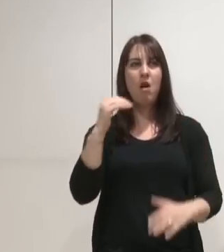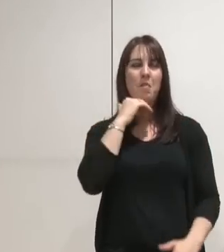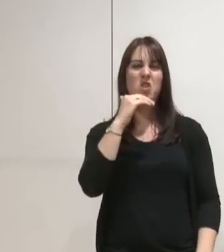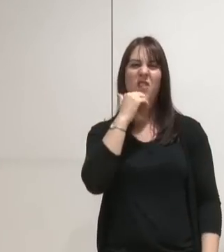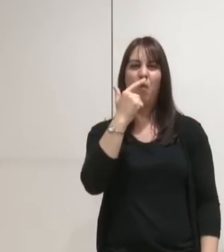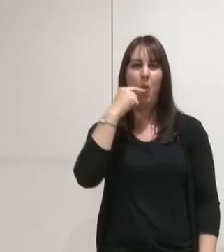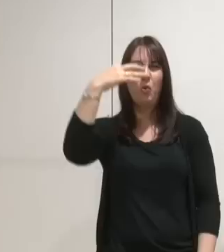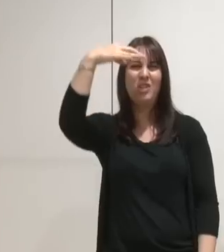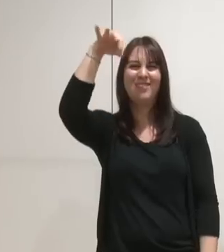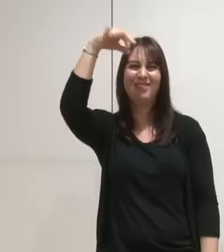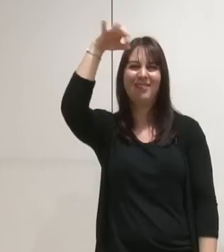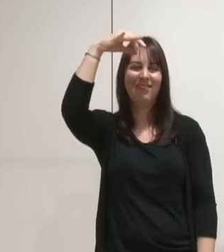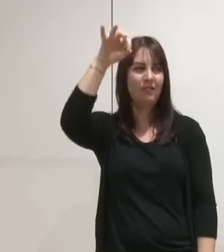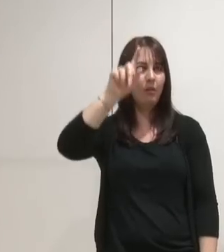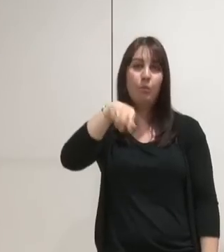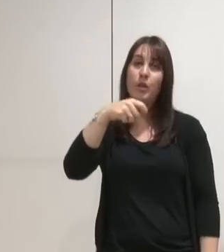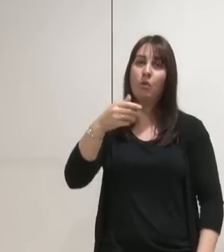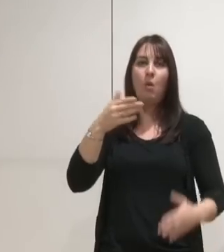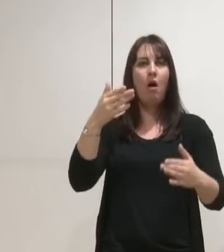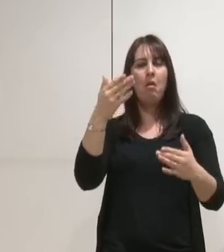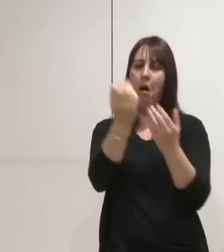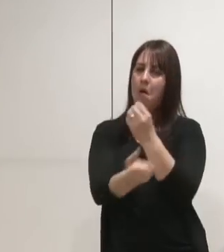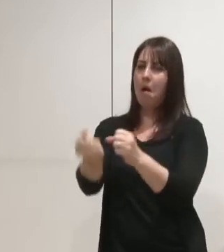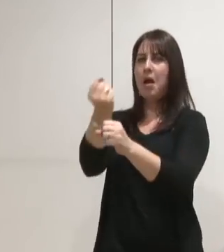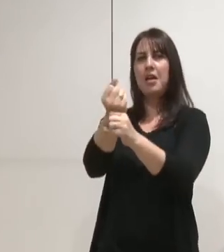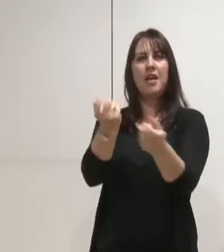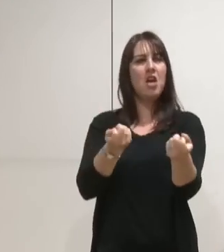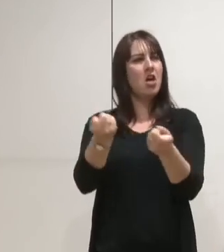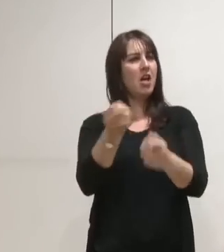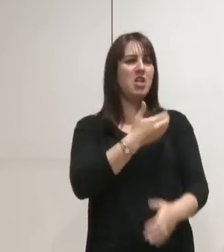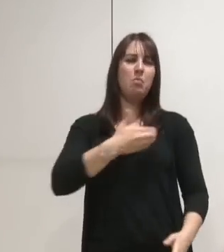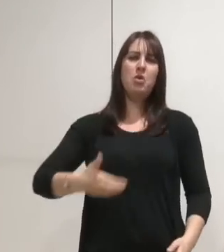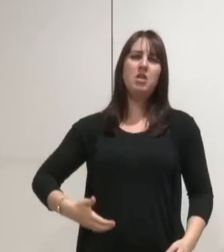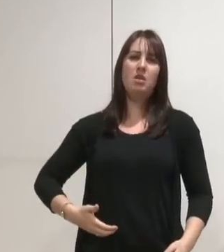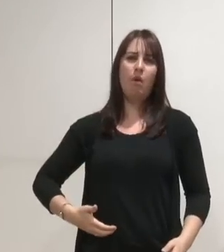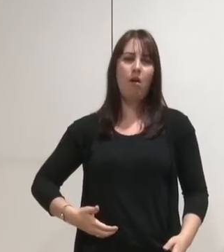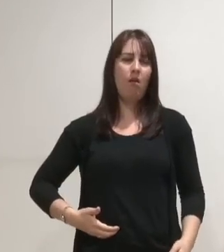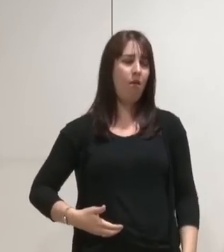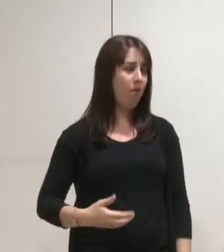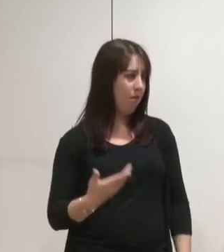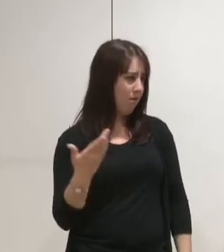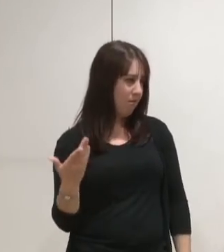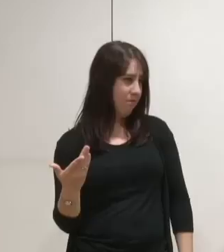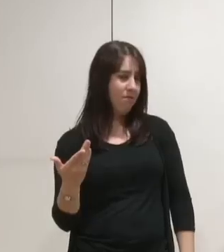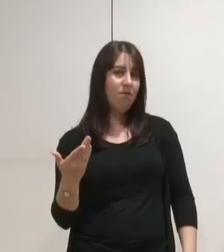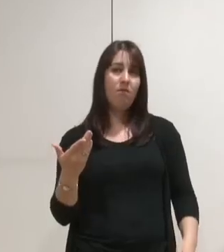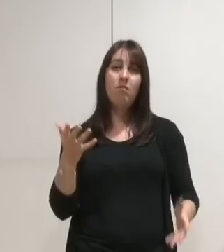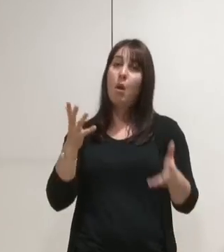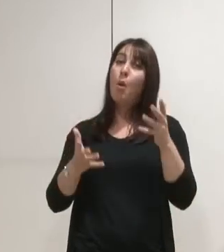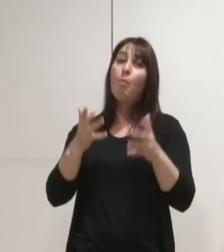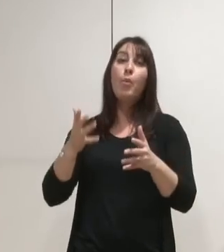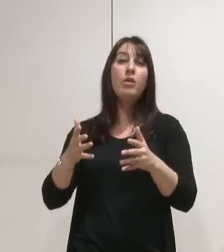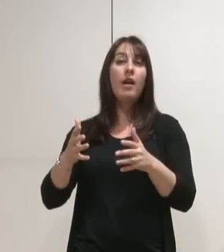bien sûr de la création d'une régie municipale cela suffit peut-être à